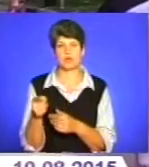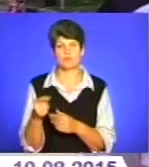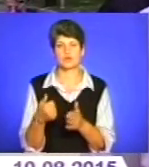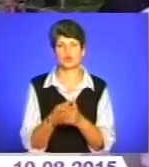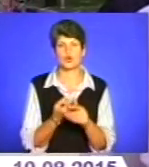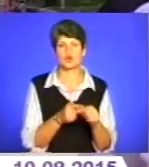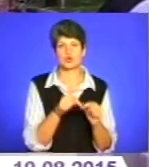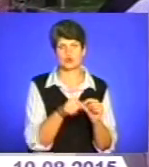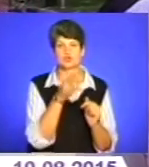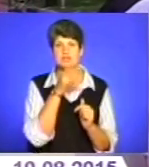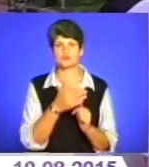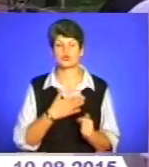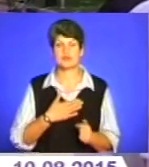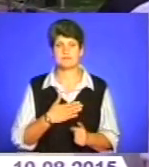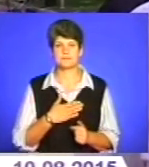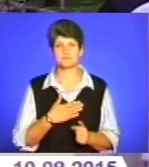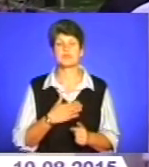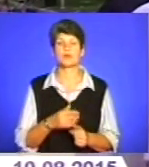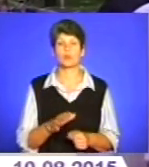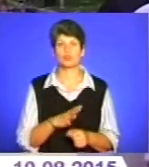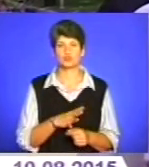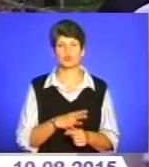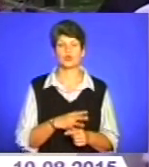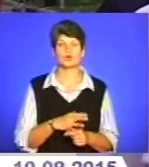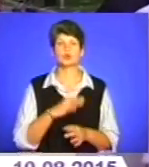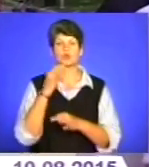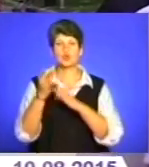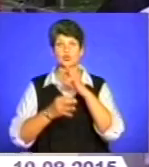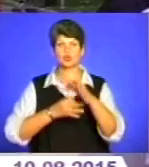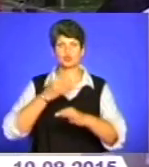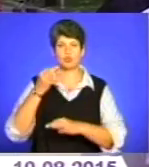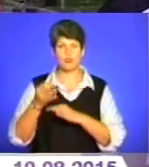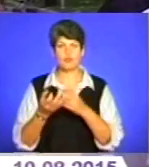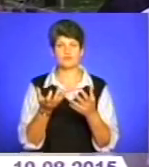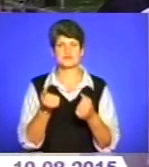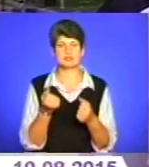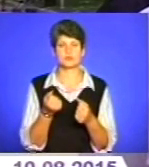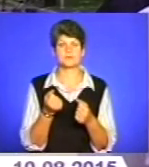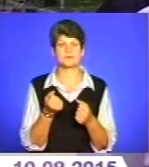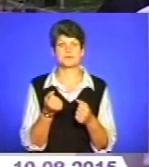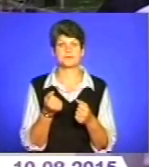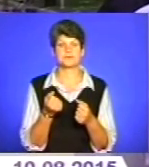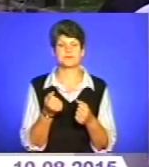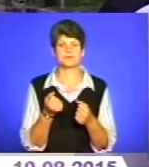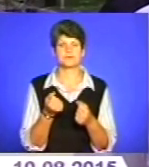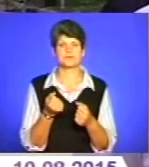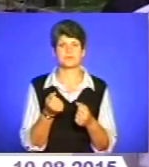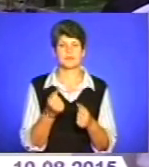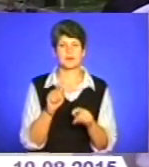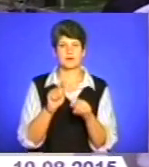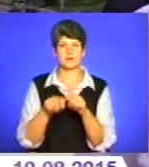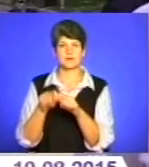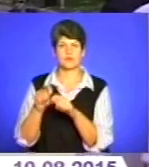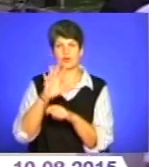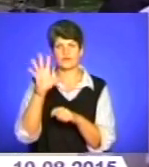часу нами було круглодобово взято під патрулі всі паркові зони міста